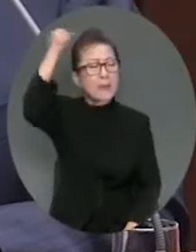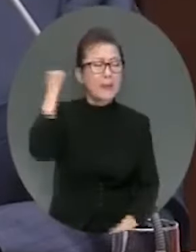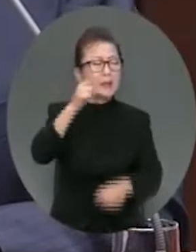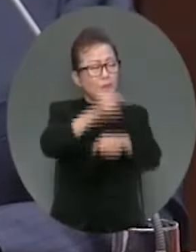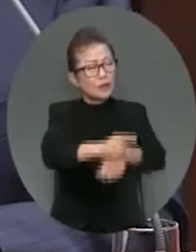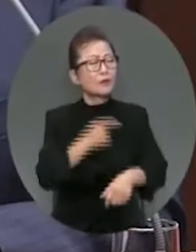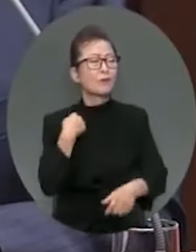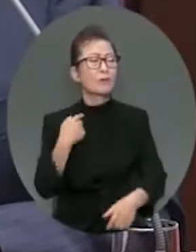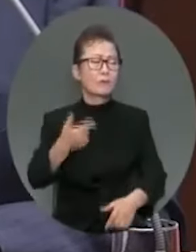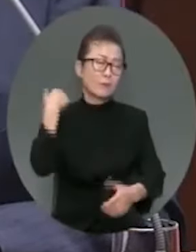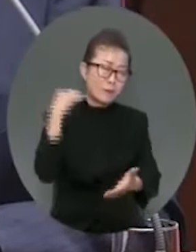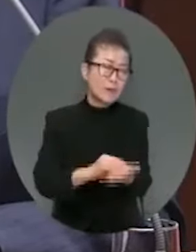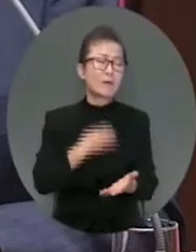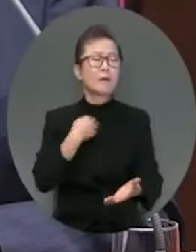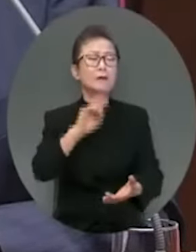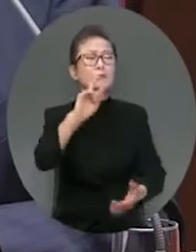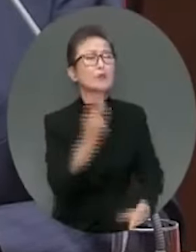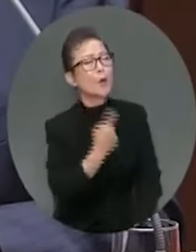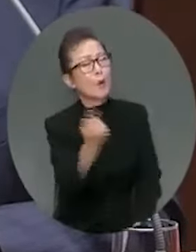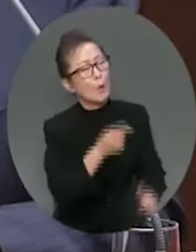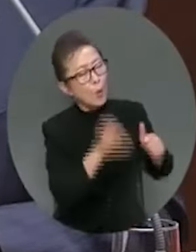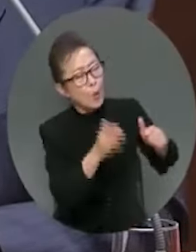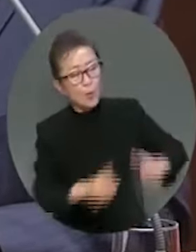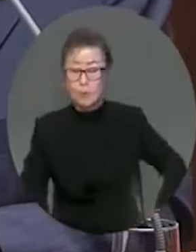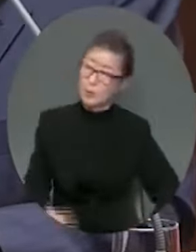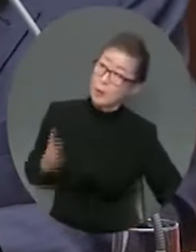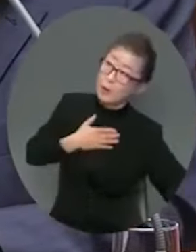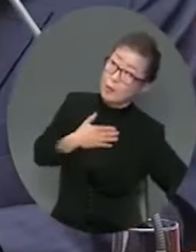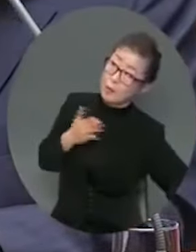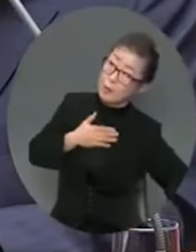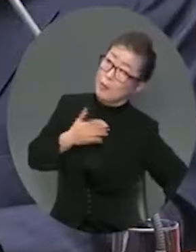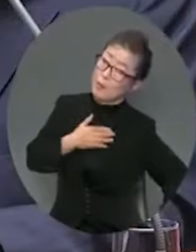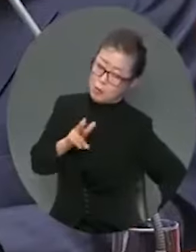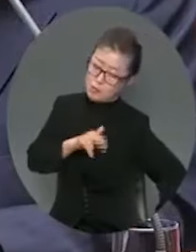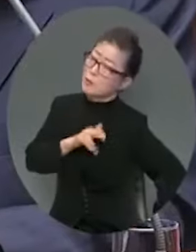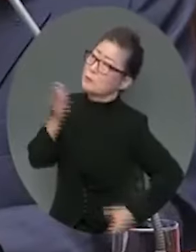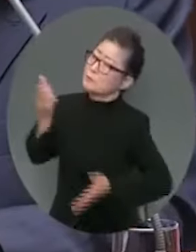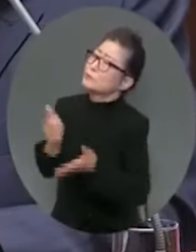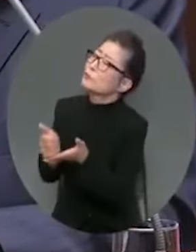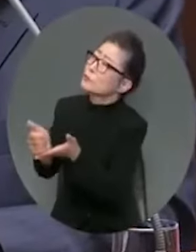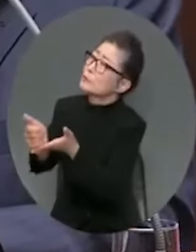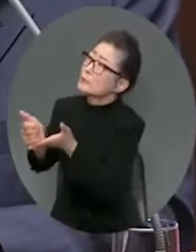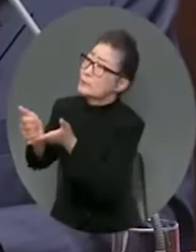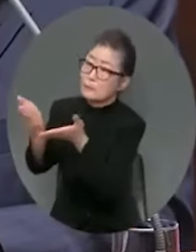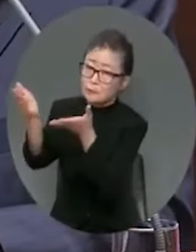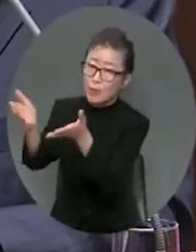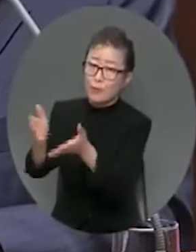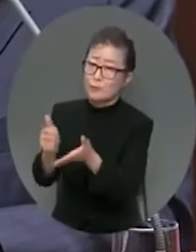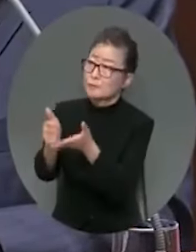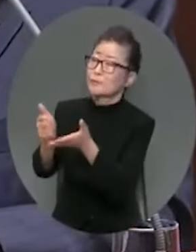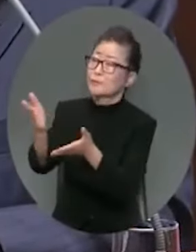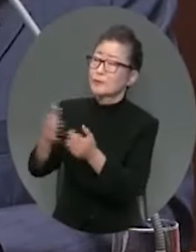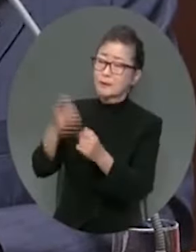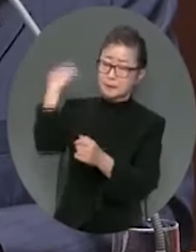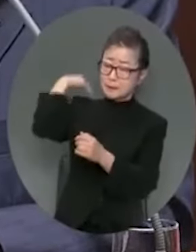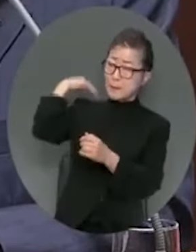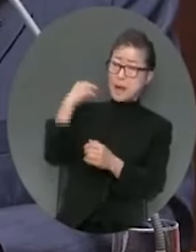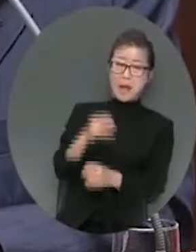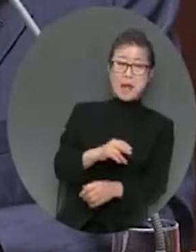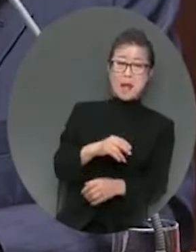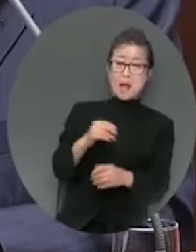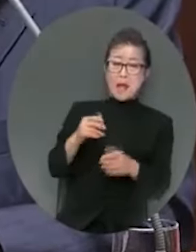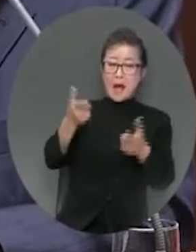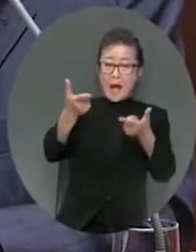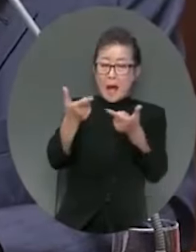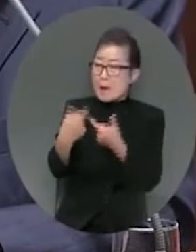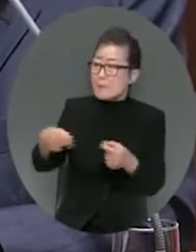안 변했습니다. 그것이 나라를 살리는 길이에요. 저 의원님 존경하고요. 의원님하고 말레이시아에 가서